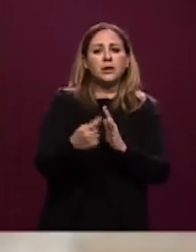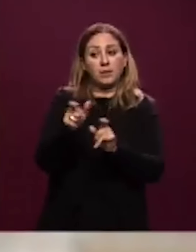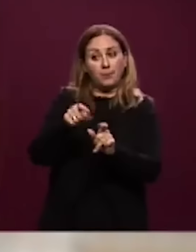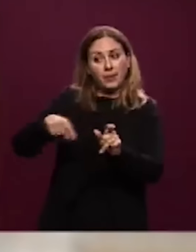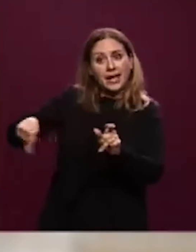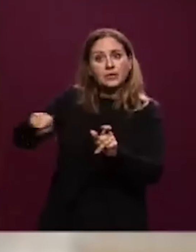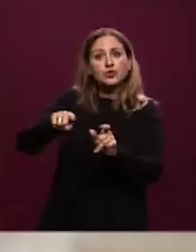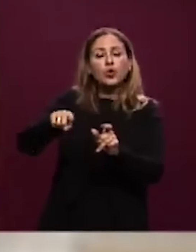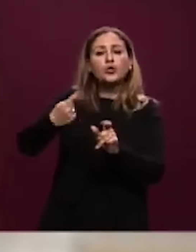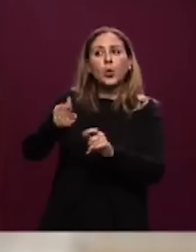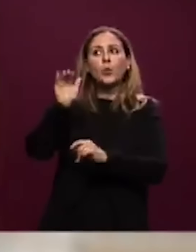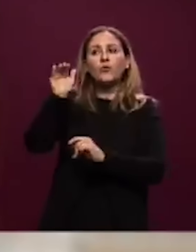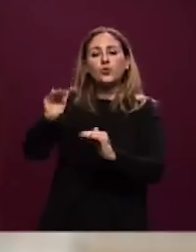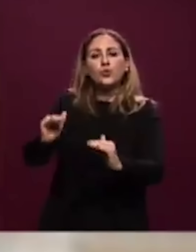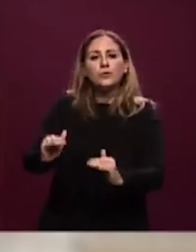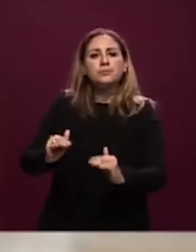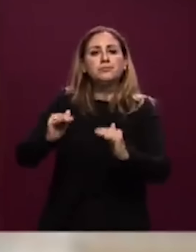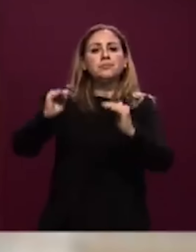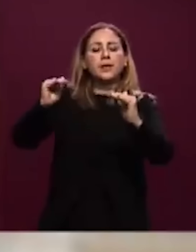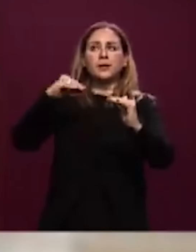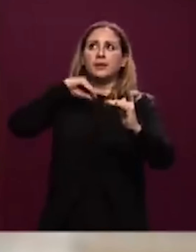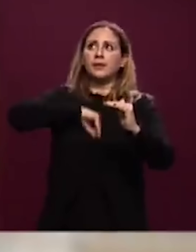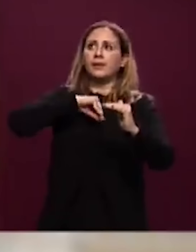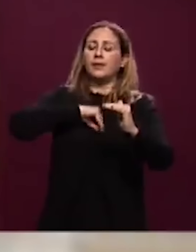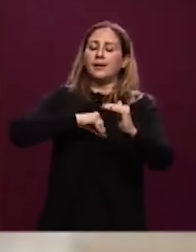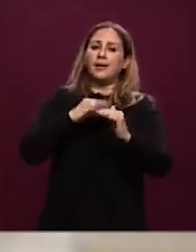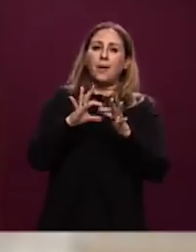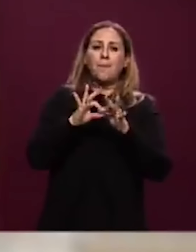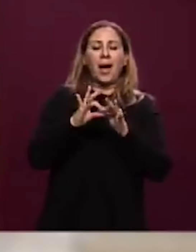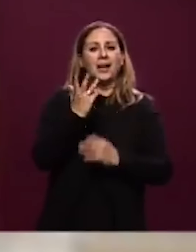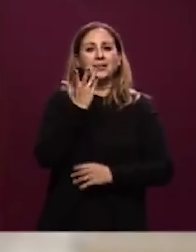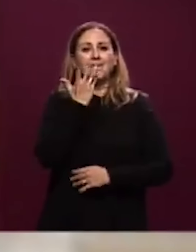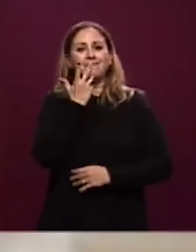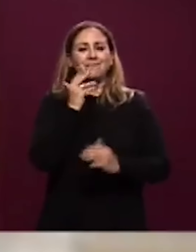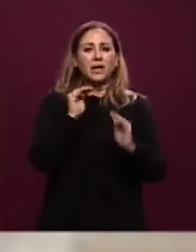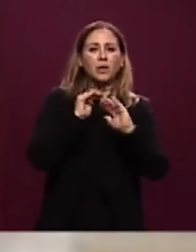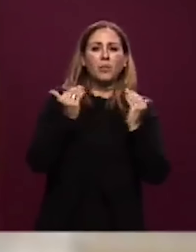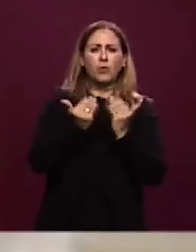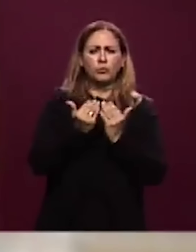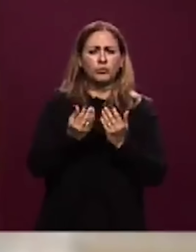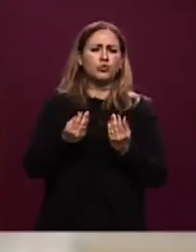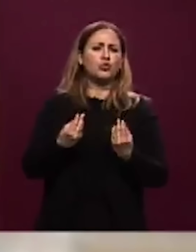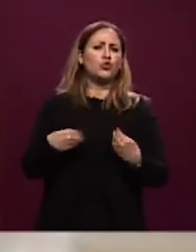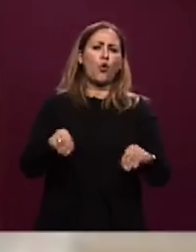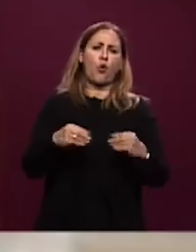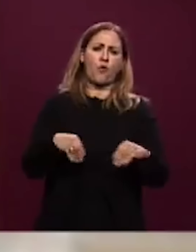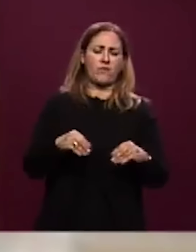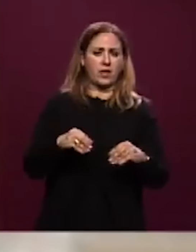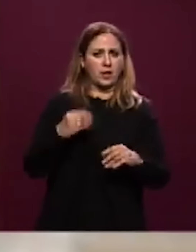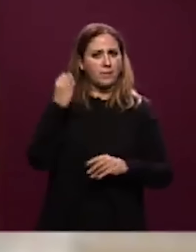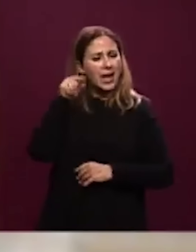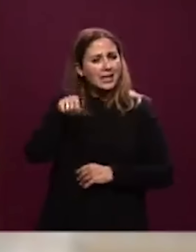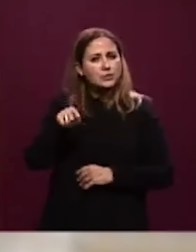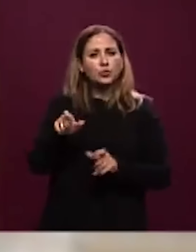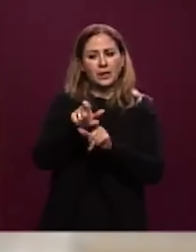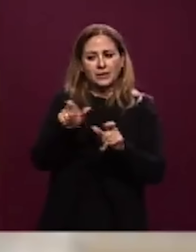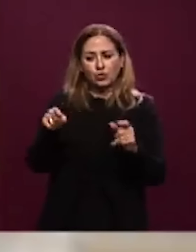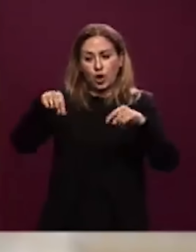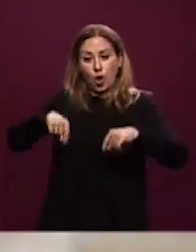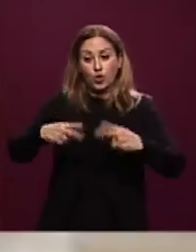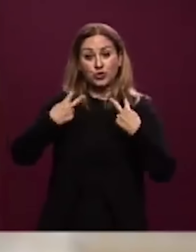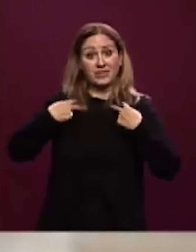nel mondo? Noi stiamo pensando che quelle persone che sono sopravvissute oggi e sopravviveranno domani a questa